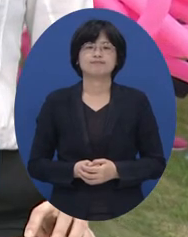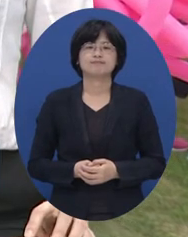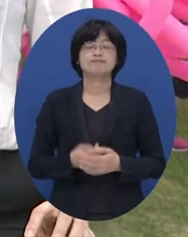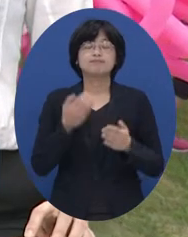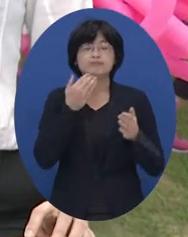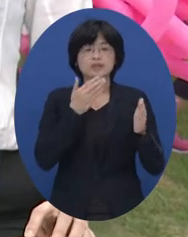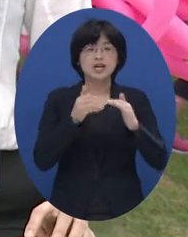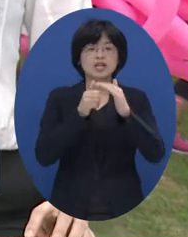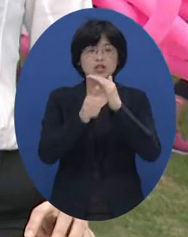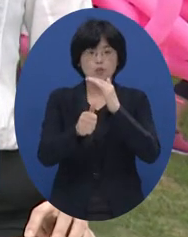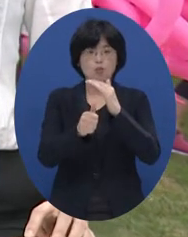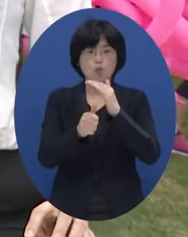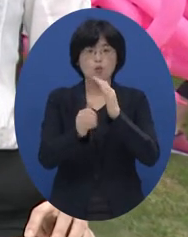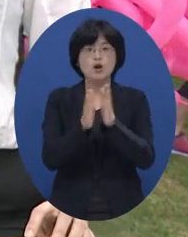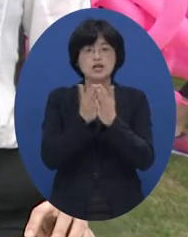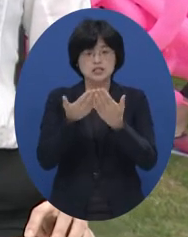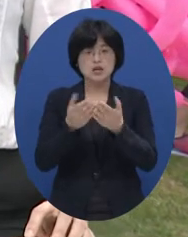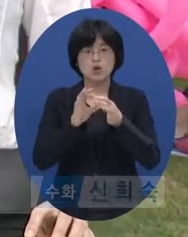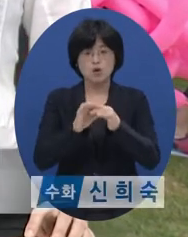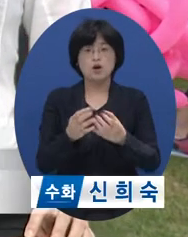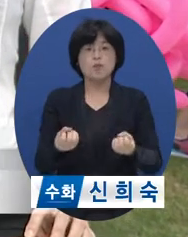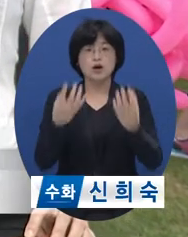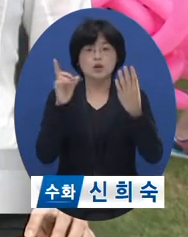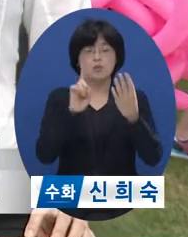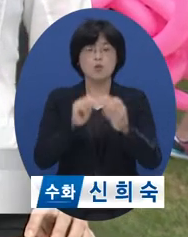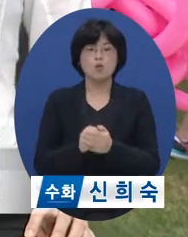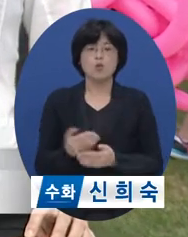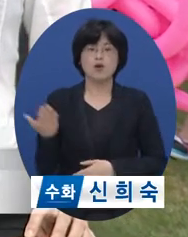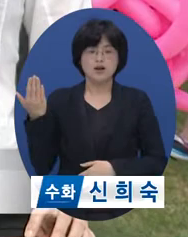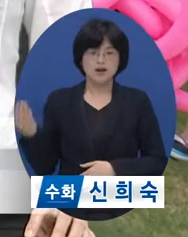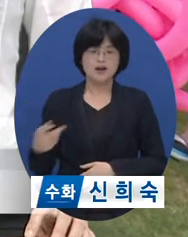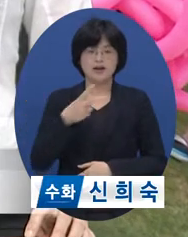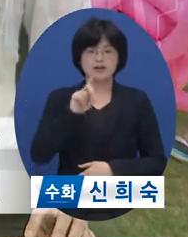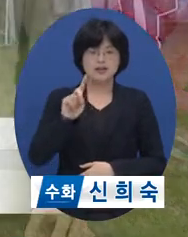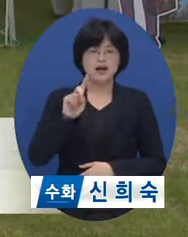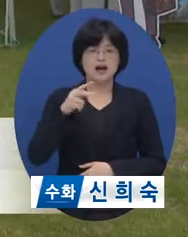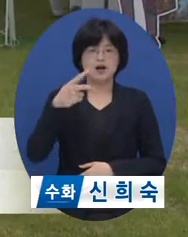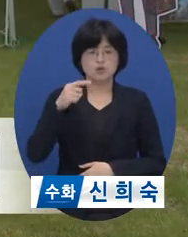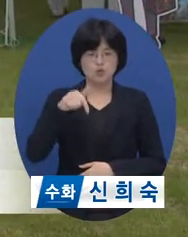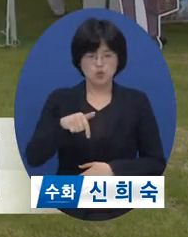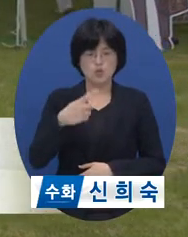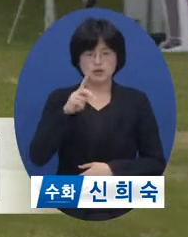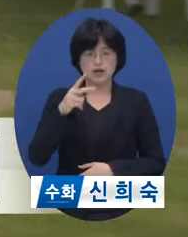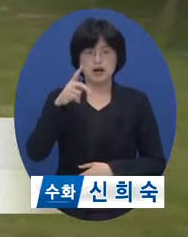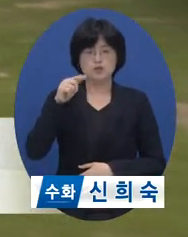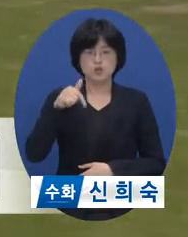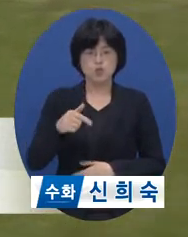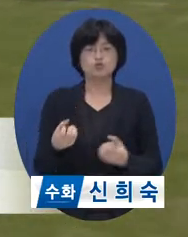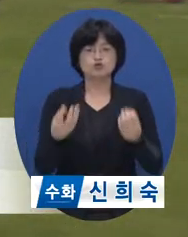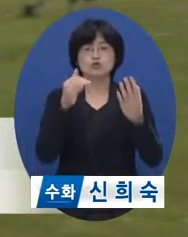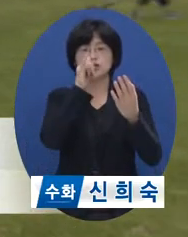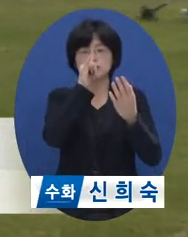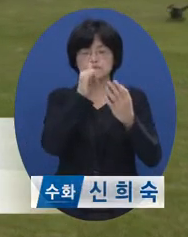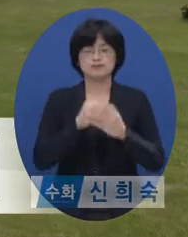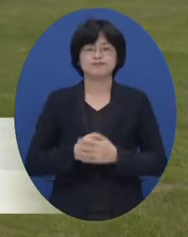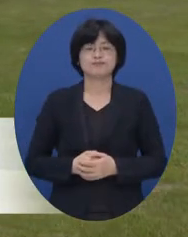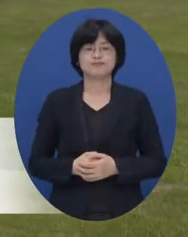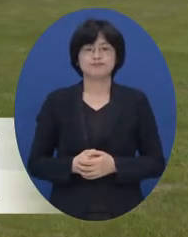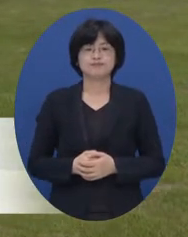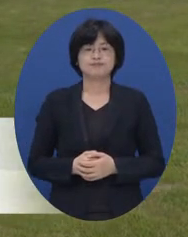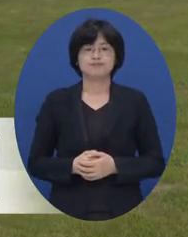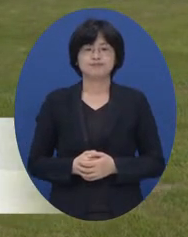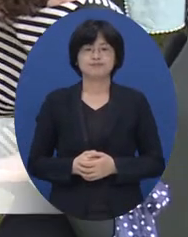경기도 대표 도서 축제인 경기 다독다독 축제가 지난 주말 경기도 북부청사 경기 평화광장 에서 소 한계에